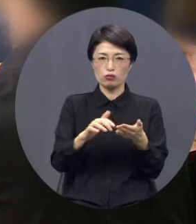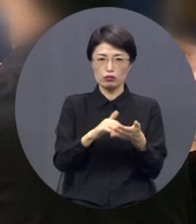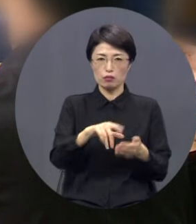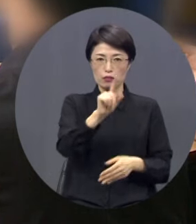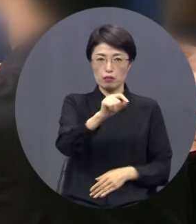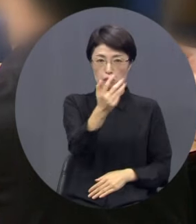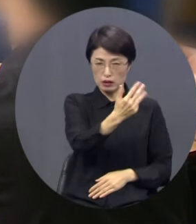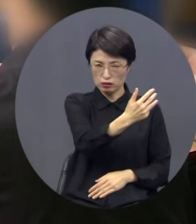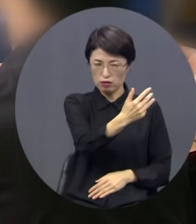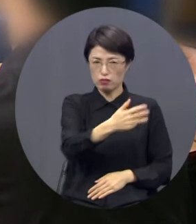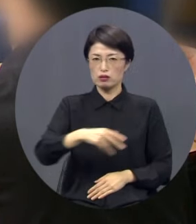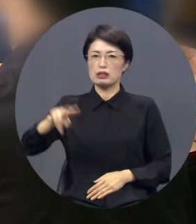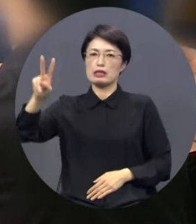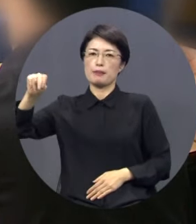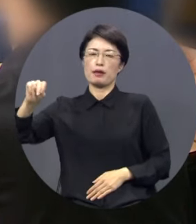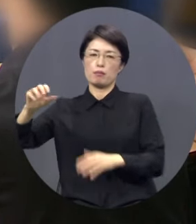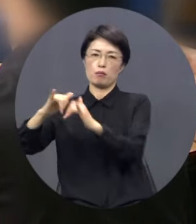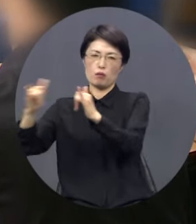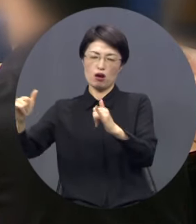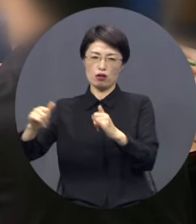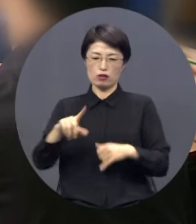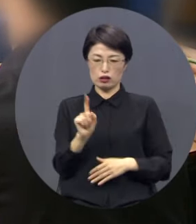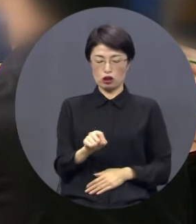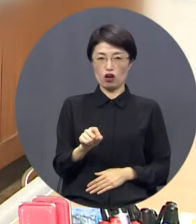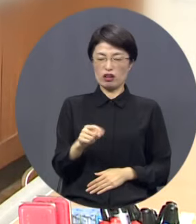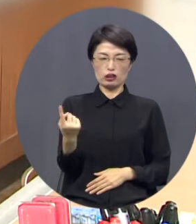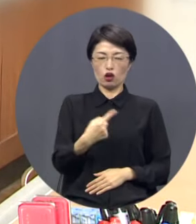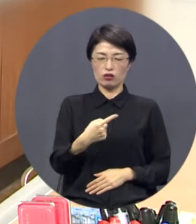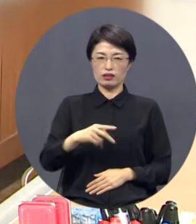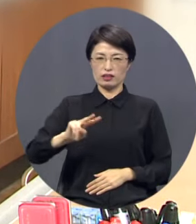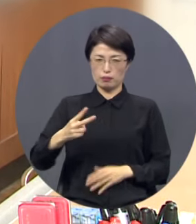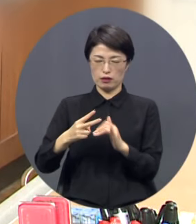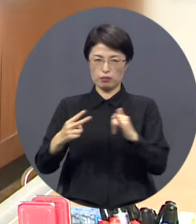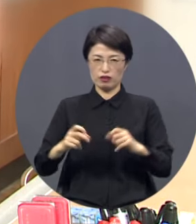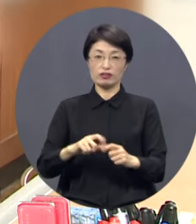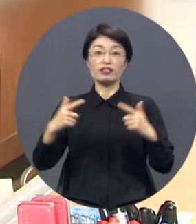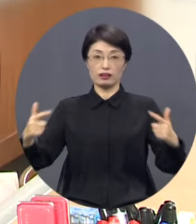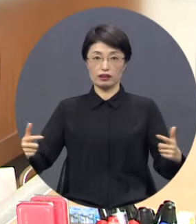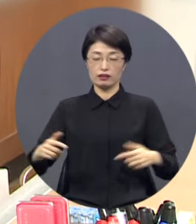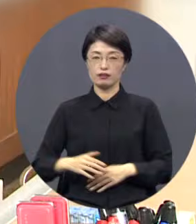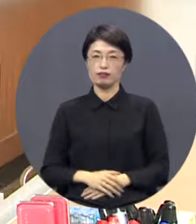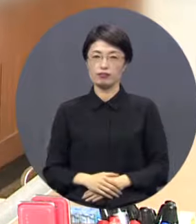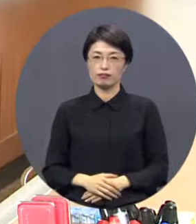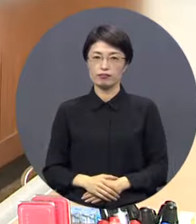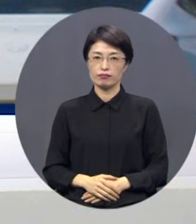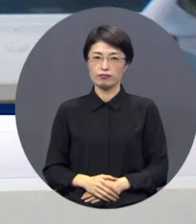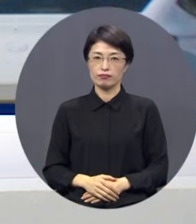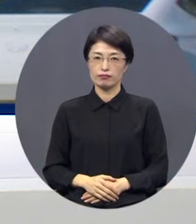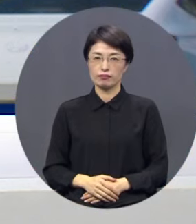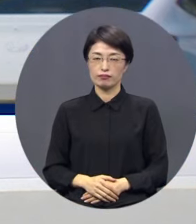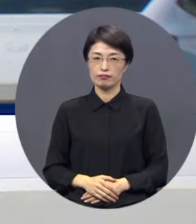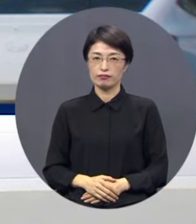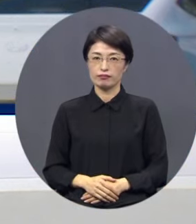명에서 2만여 명으로 1,200여 명 증가할 것으로 예측됐습니다.